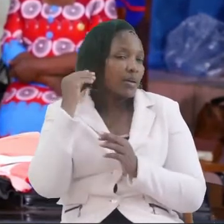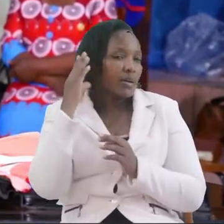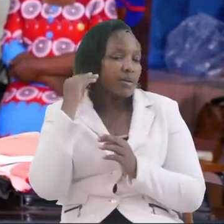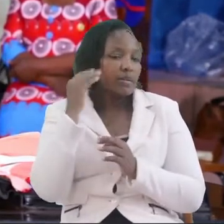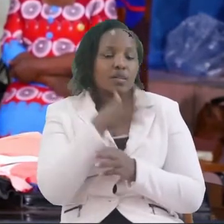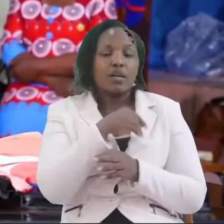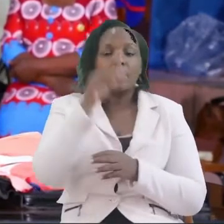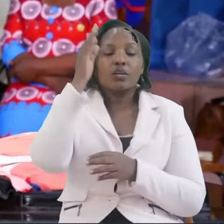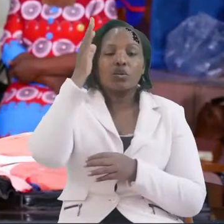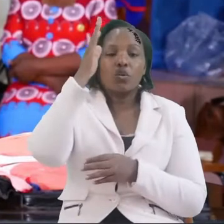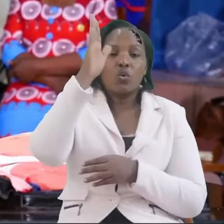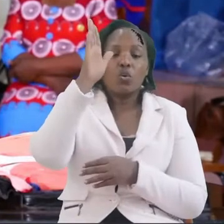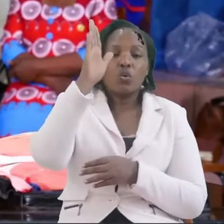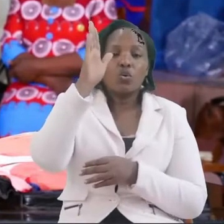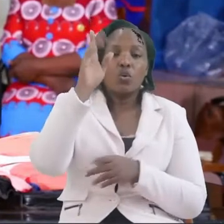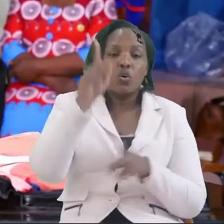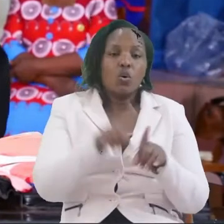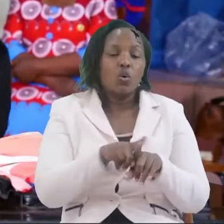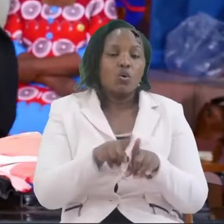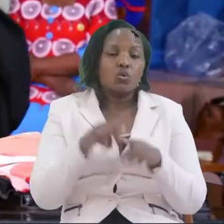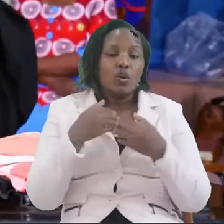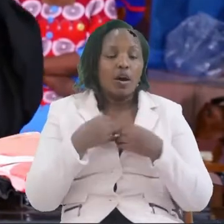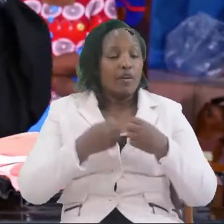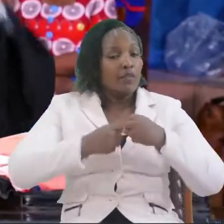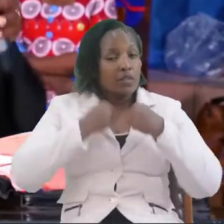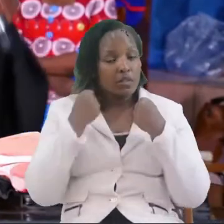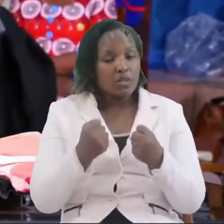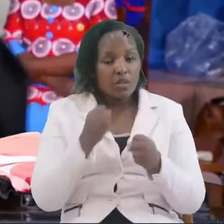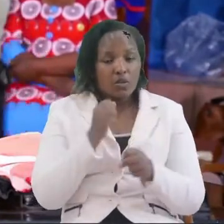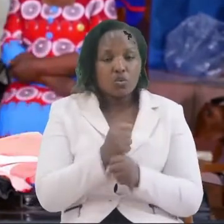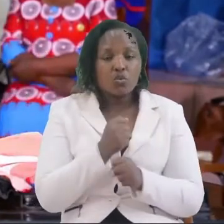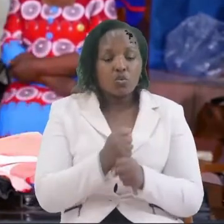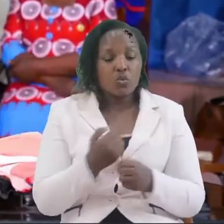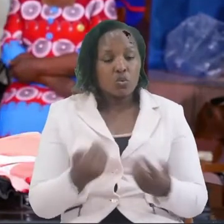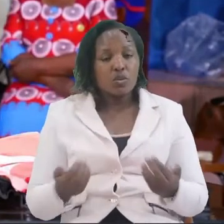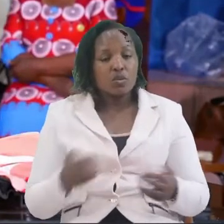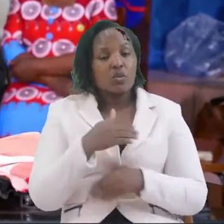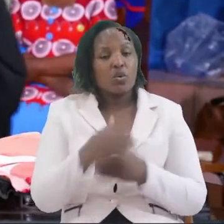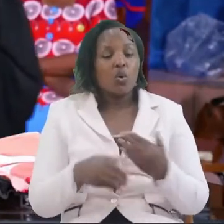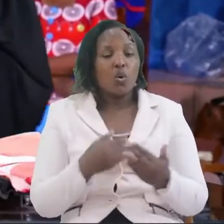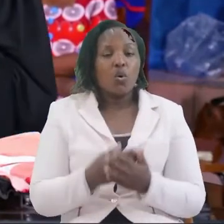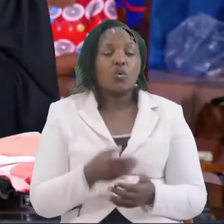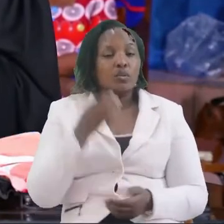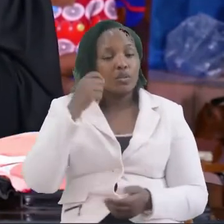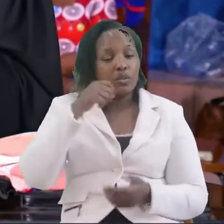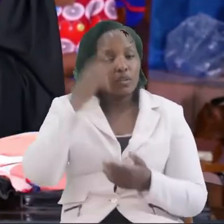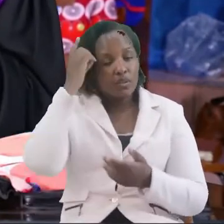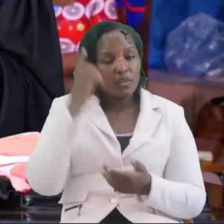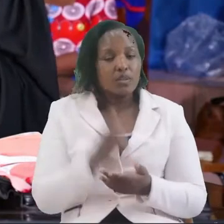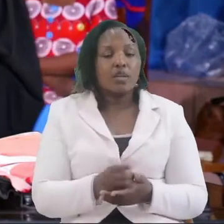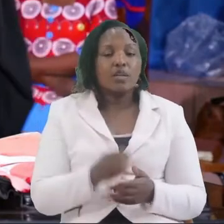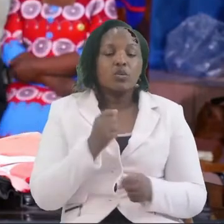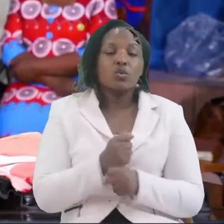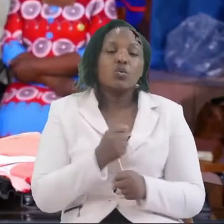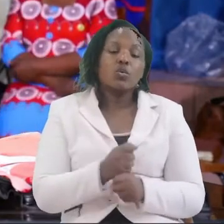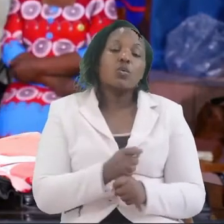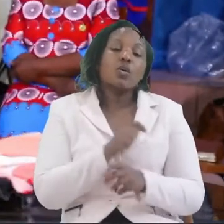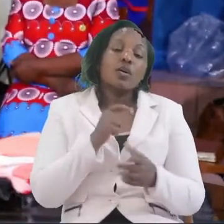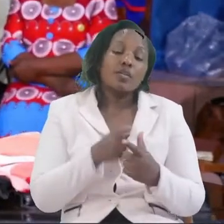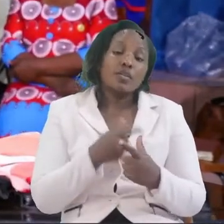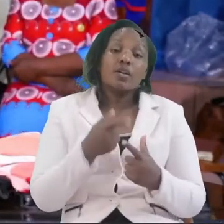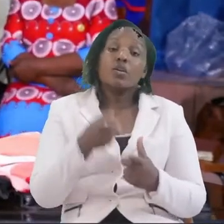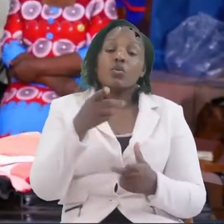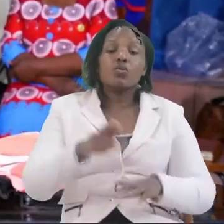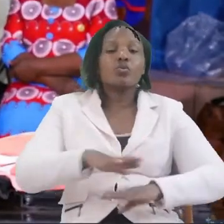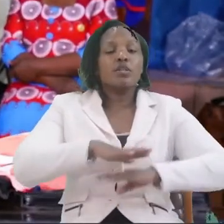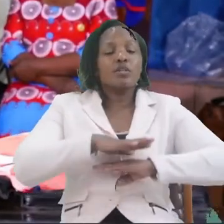huyu Mungu pia ako na nguvu ya kutenda yale yote ameamua kuyatenda, basi utakuwa ni mtu wa